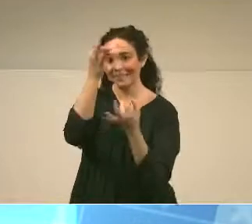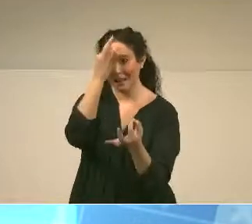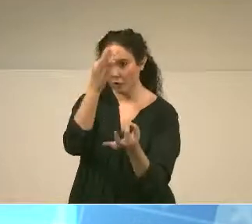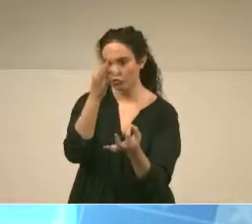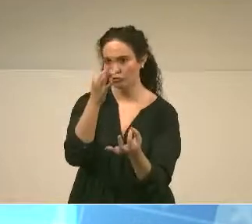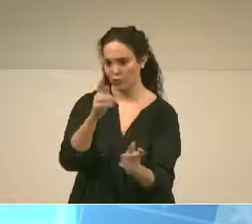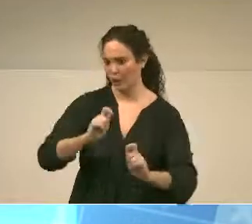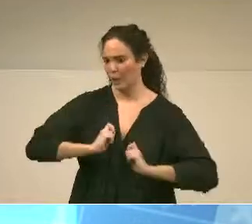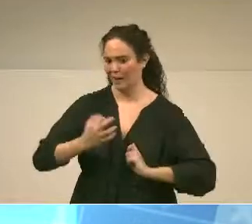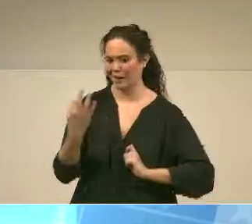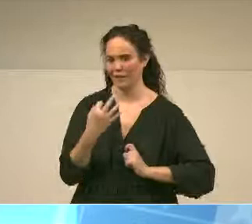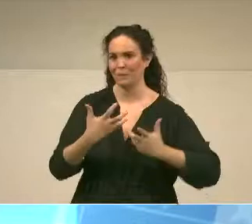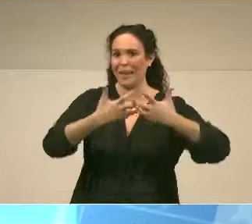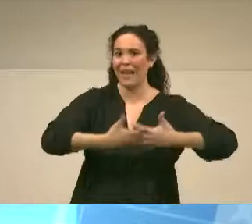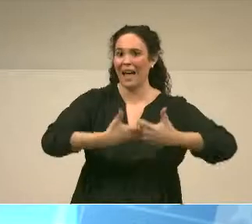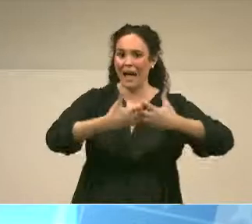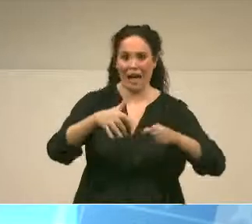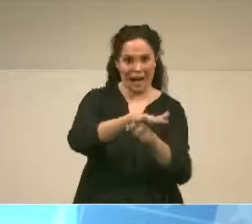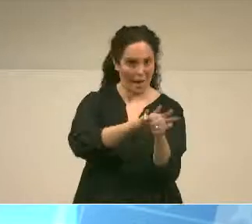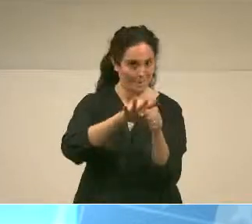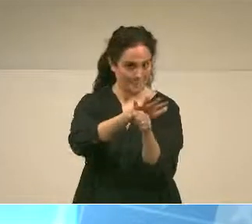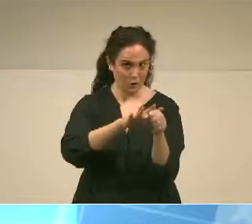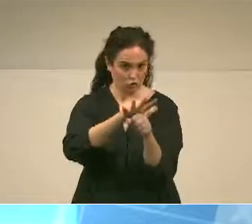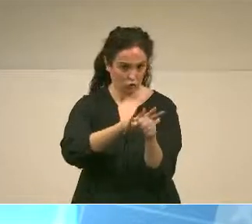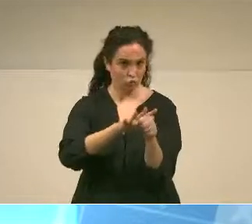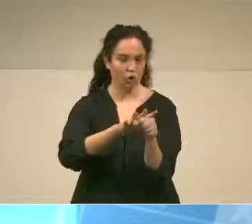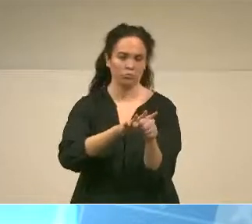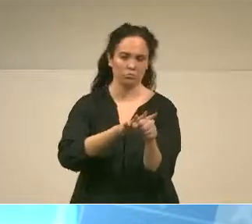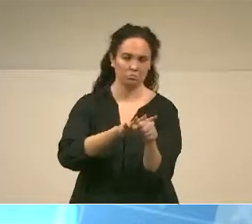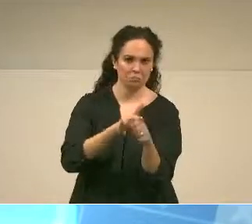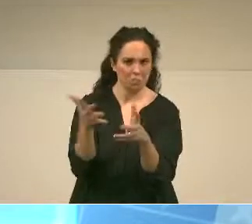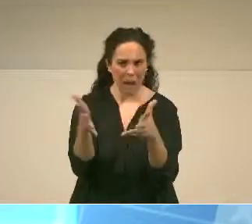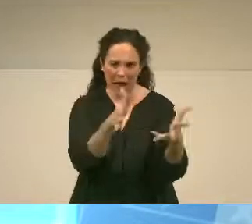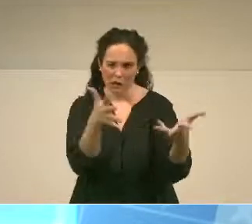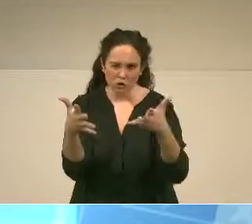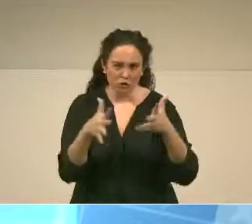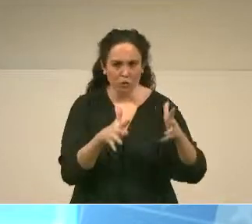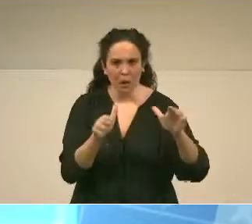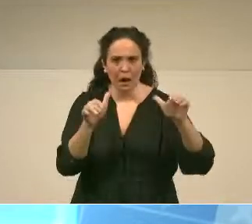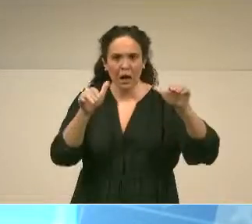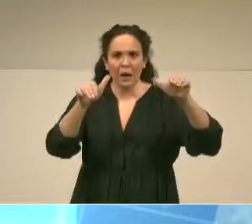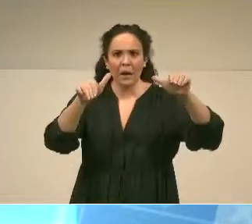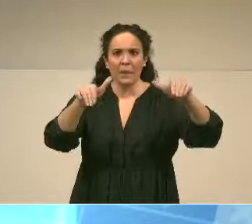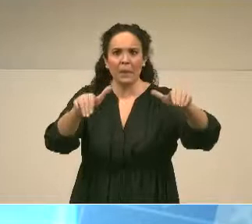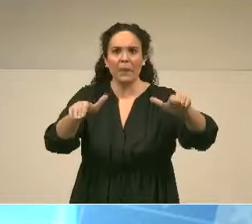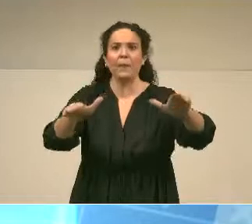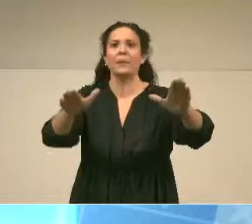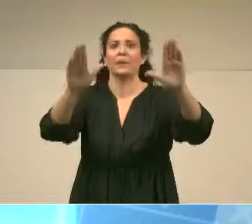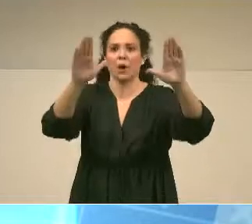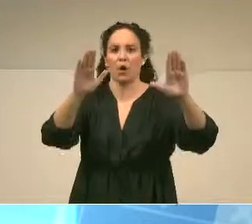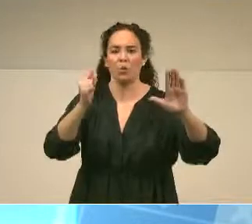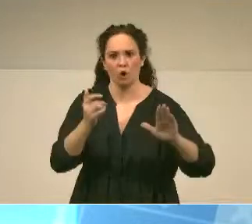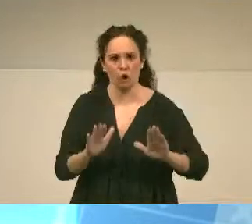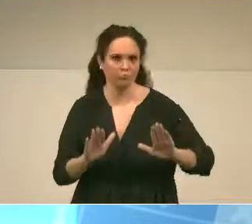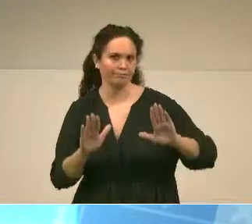duenean, industriak orokorrean mundu mailan egiten duelako eta gure enplegua baita ere gorantza joaten dela. Beraz,